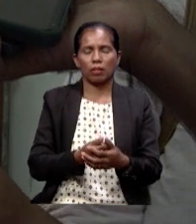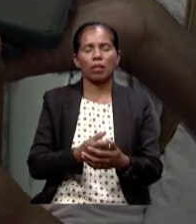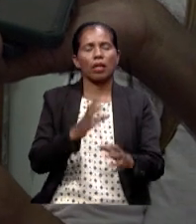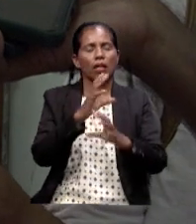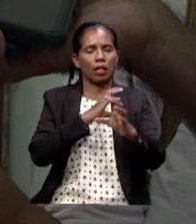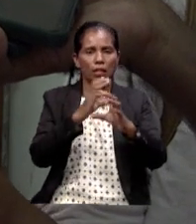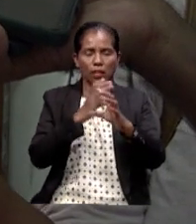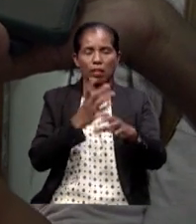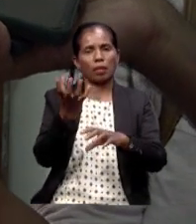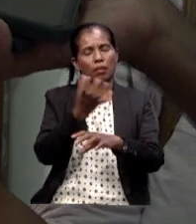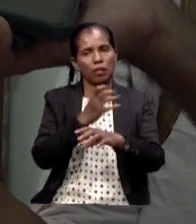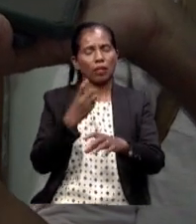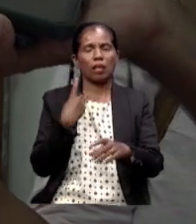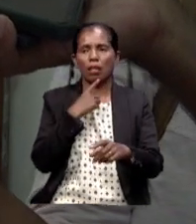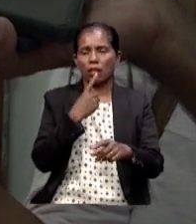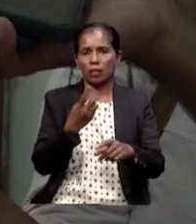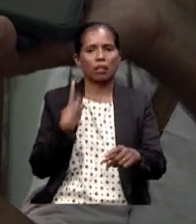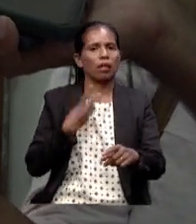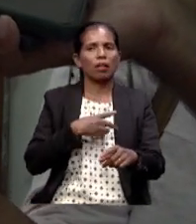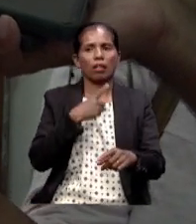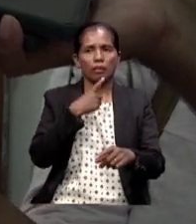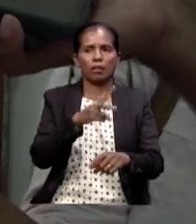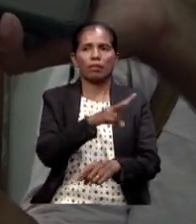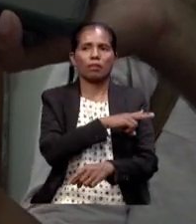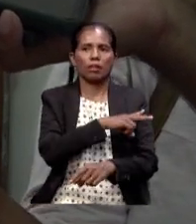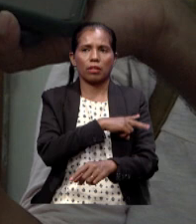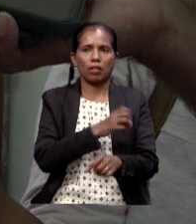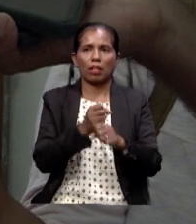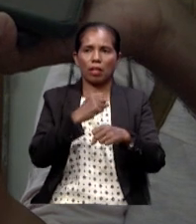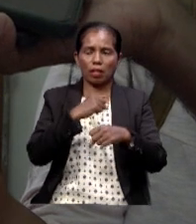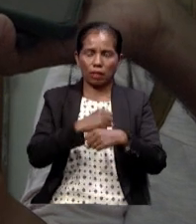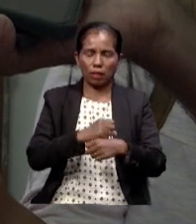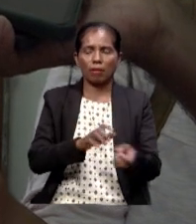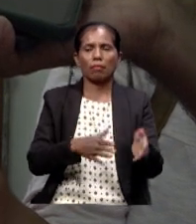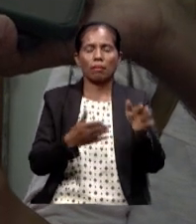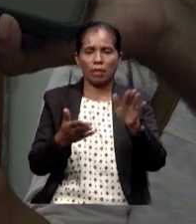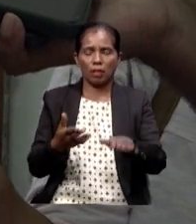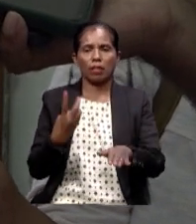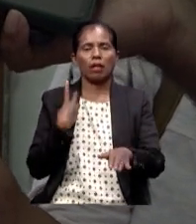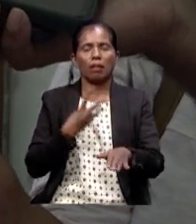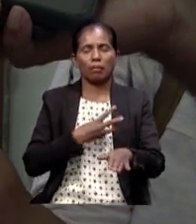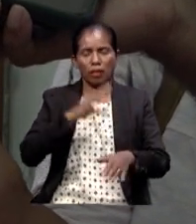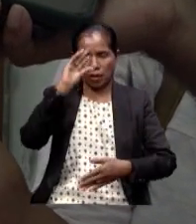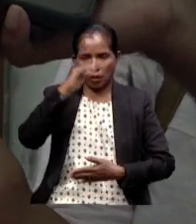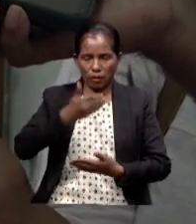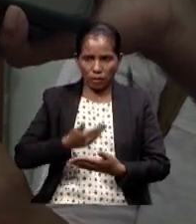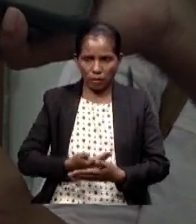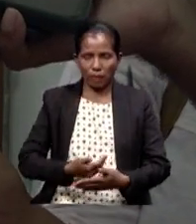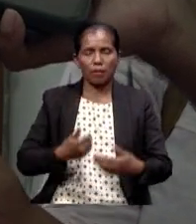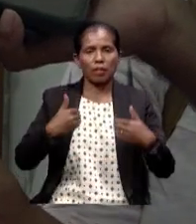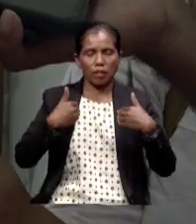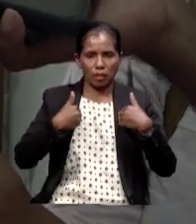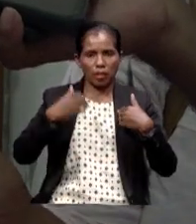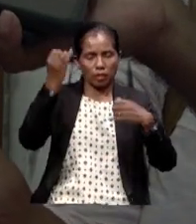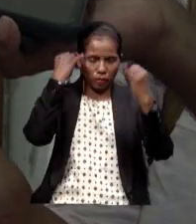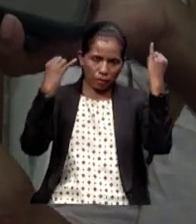La os ami hatete dia, vacina mak halomate ami ni uang. Ida nema informasan idor se kolega